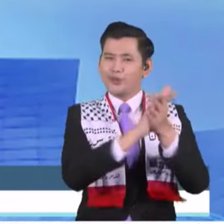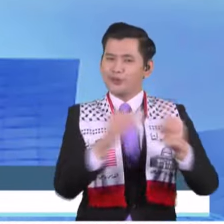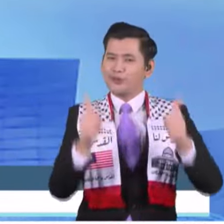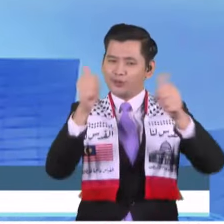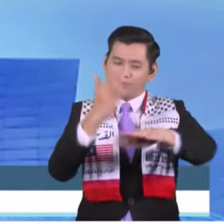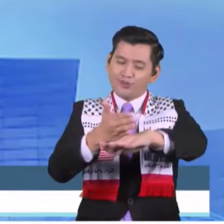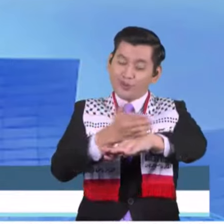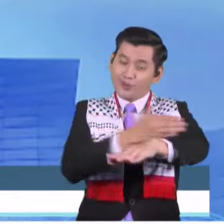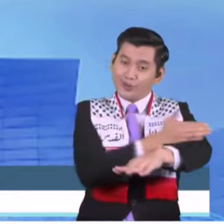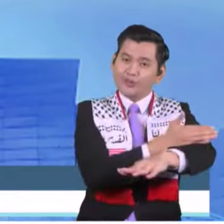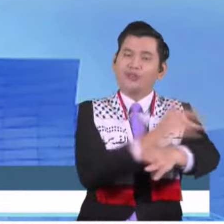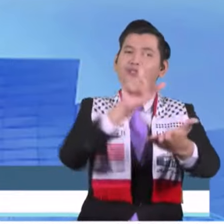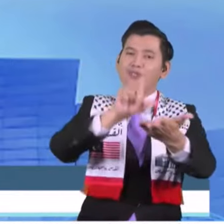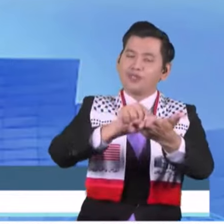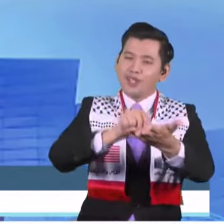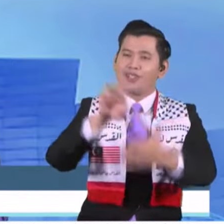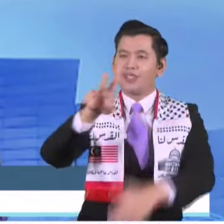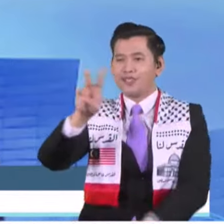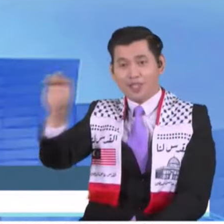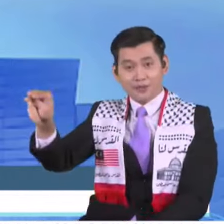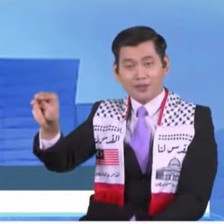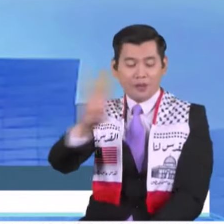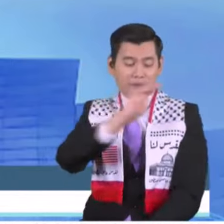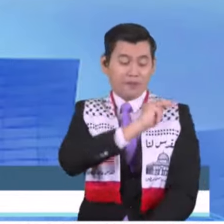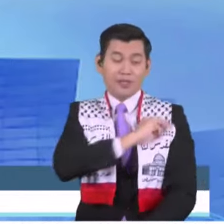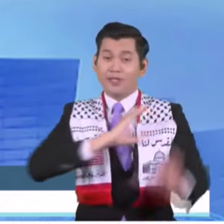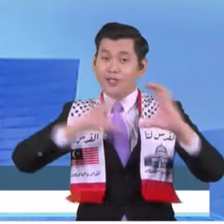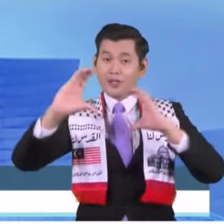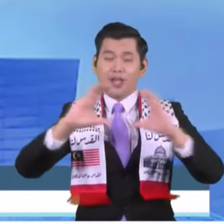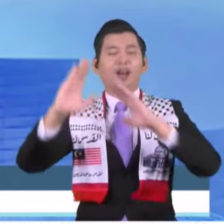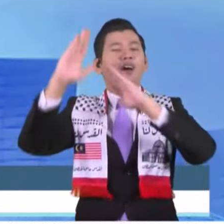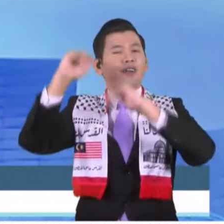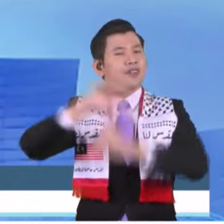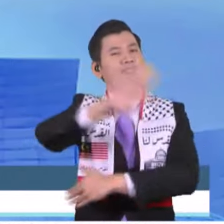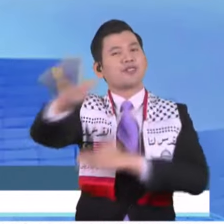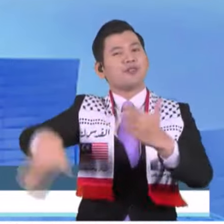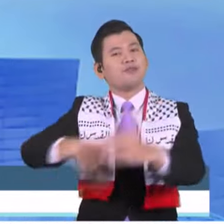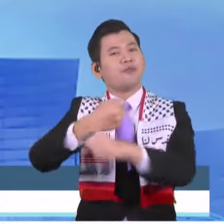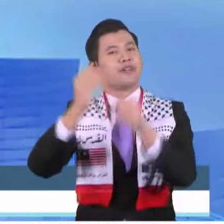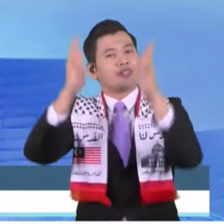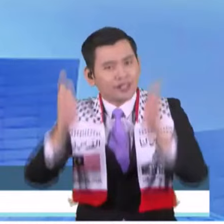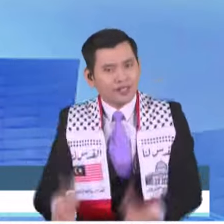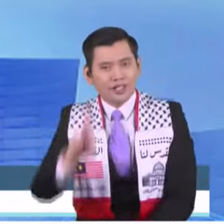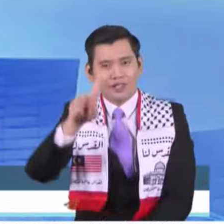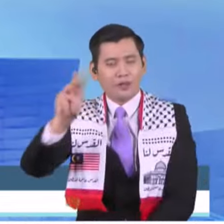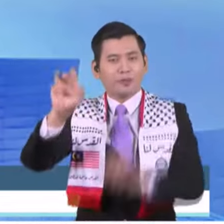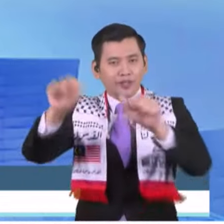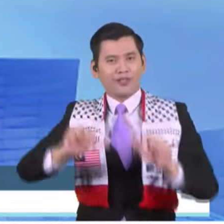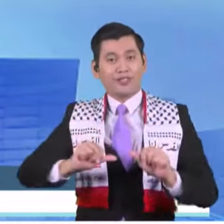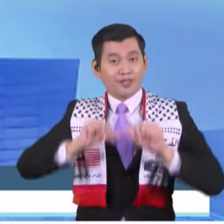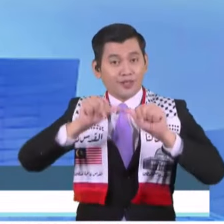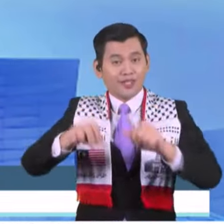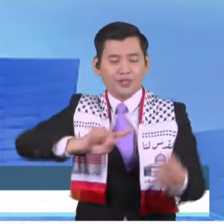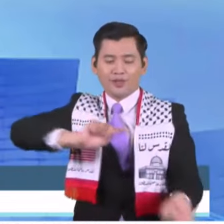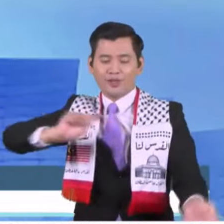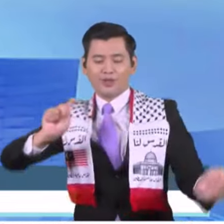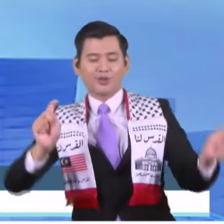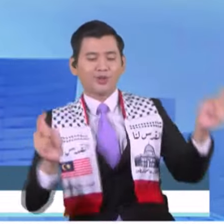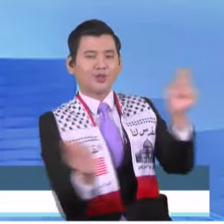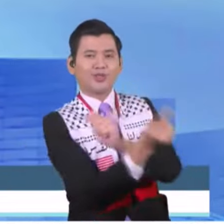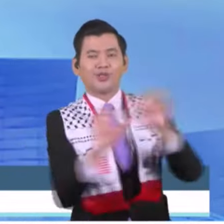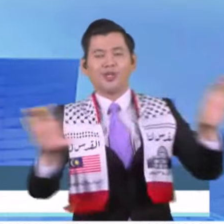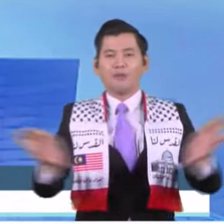peningkatan prestasi penyiaran RTM mutakhir ini, Menteri Komunikasi Fahmi Fadil berharap seluruh warga kerjanya dapat meneruskan transformasi yang dilakukan